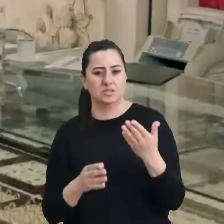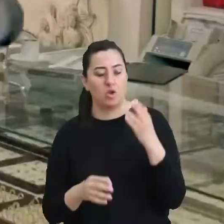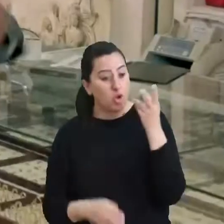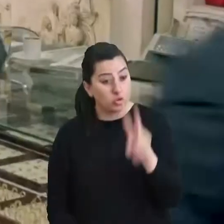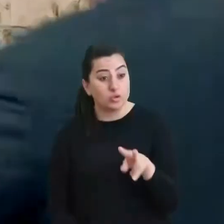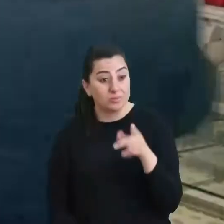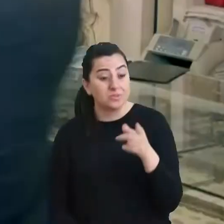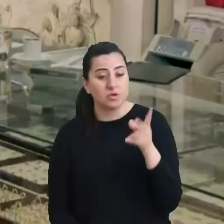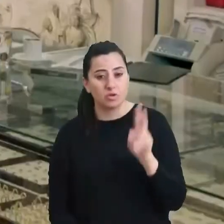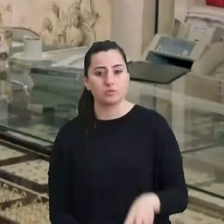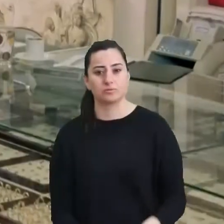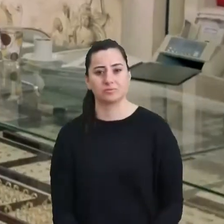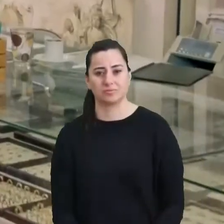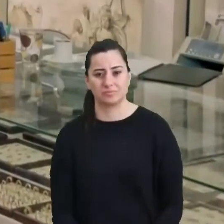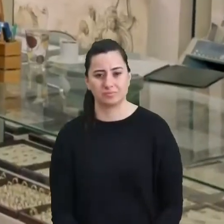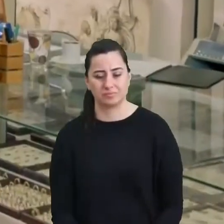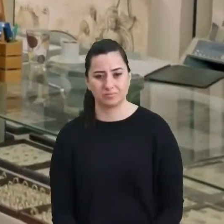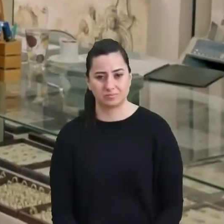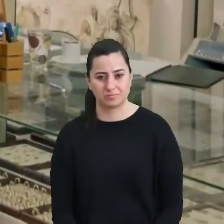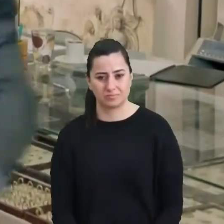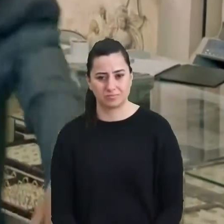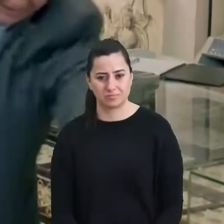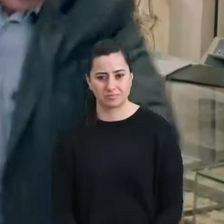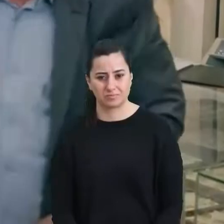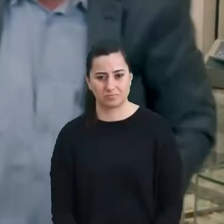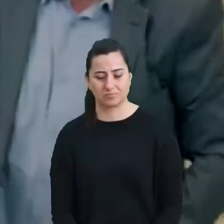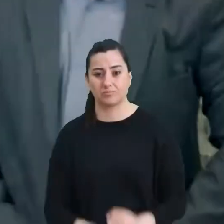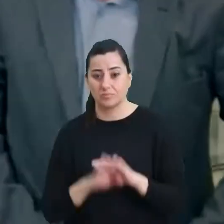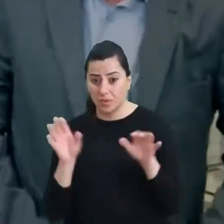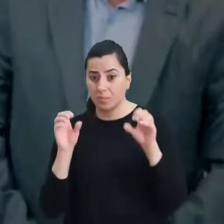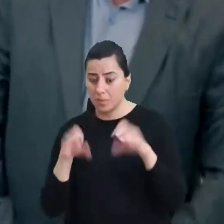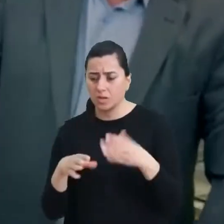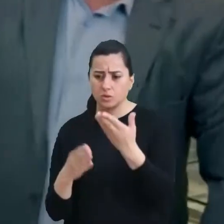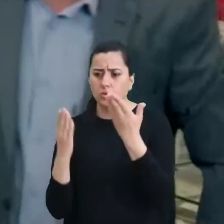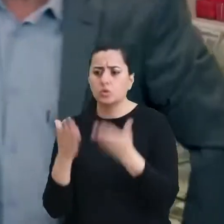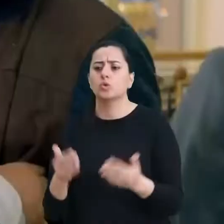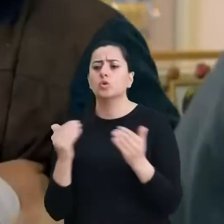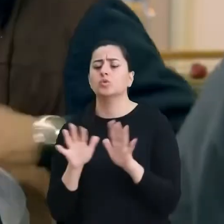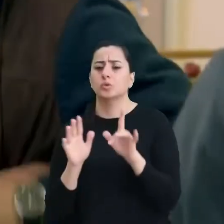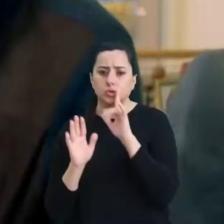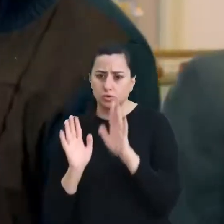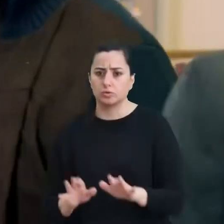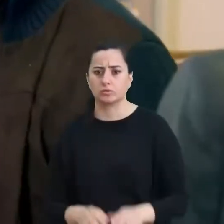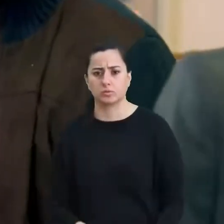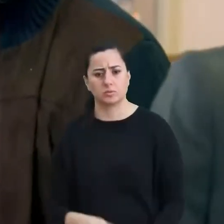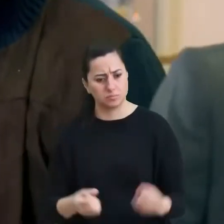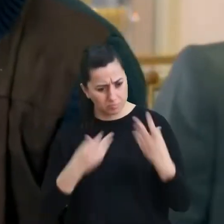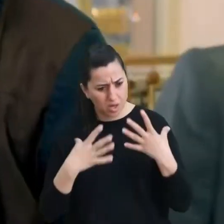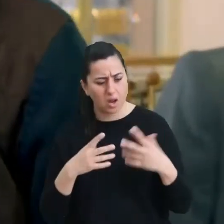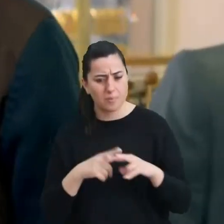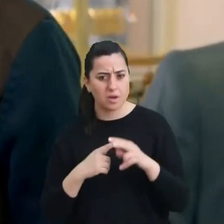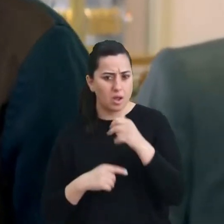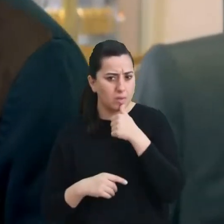seni. Kafasına yapıştı. Öldürürüm lan. Bu banyosunda adam yakışıyor mu sana? Bırak Ahmet abi